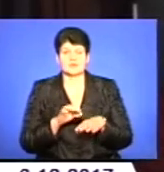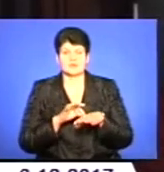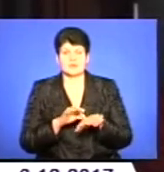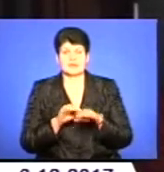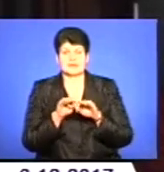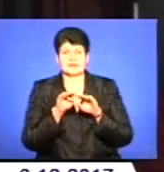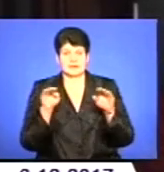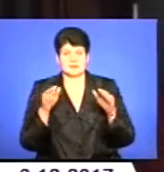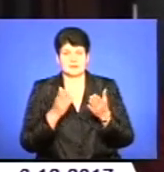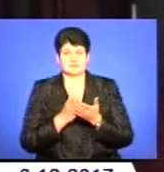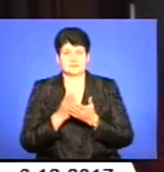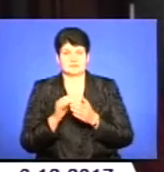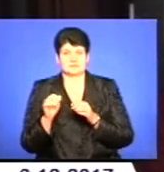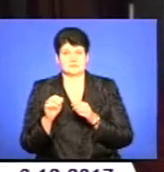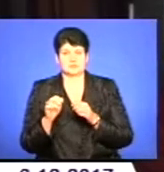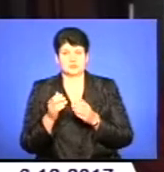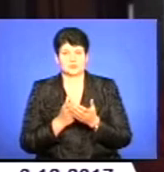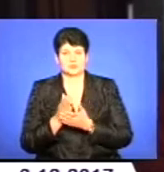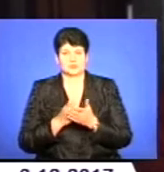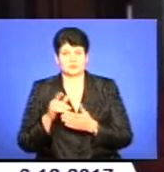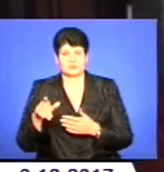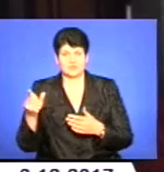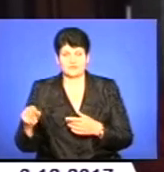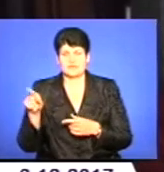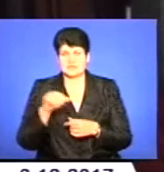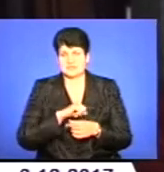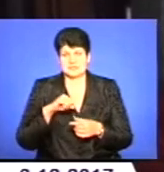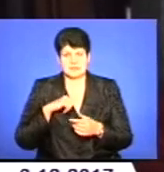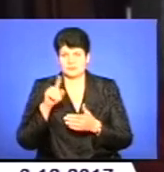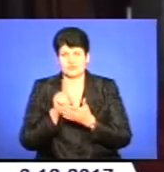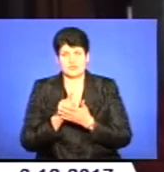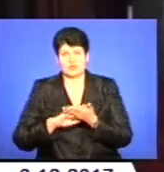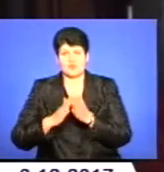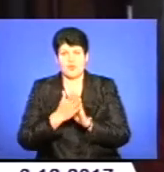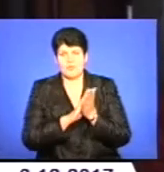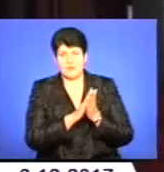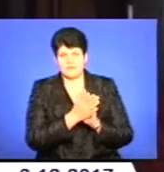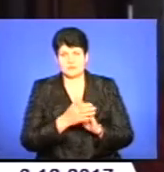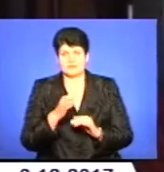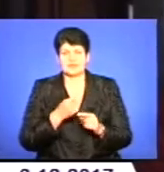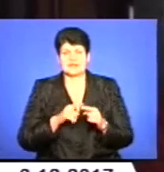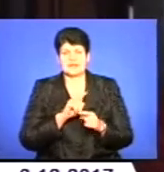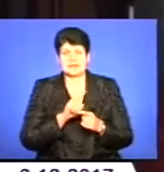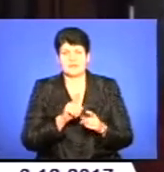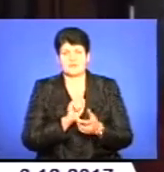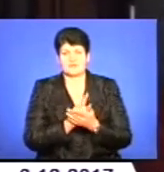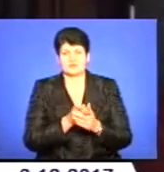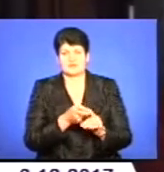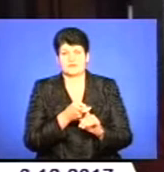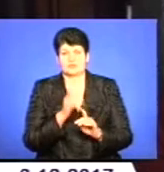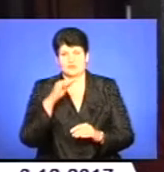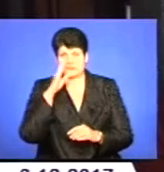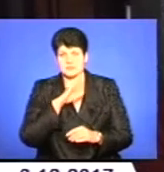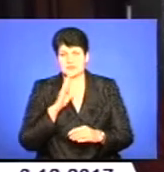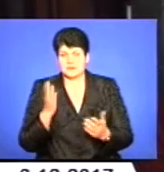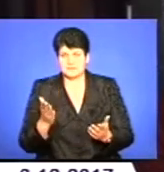рівні чиновницькому, тобто на рівні депутатів. Вони між собою якось мають домовлятися про те, і це аж ніяким чином не повинно стосуватися батьків.